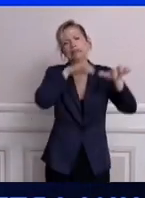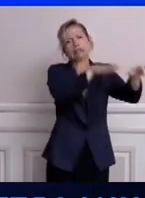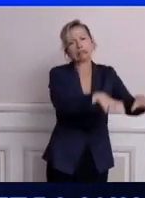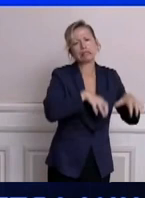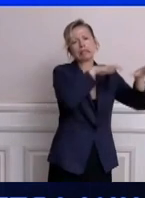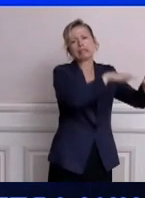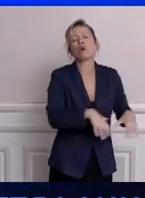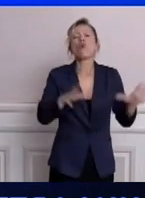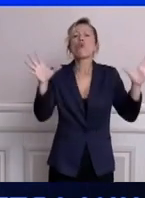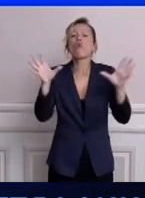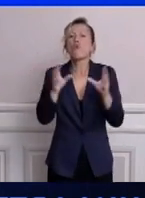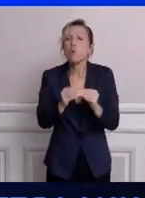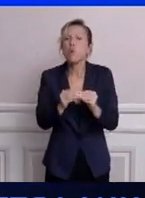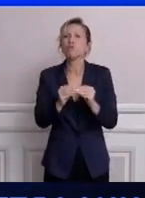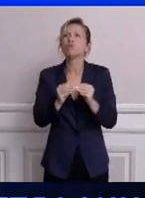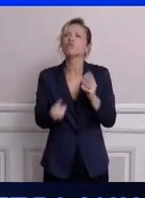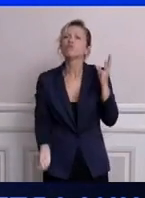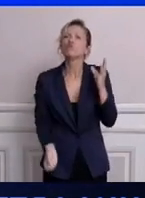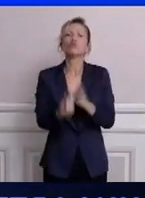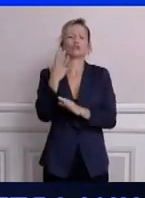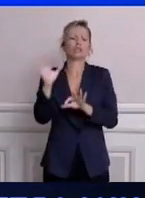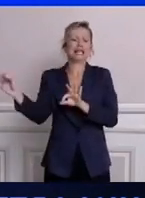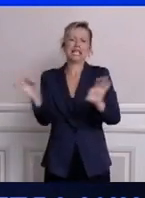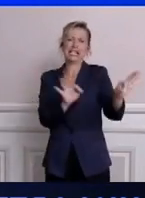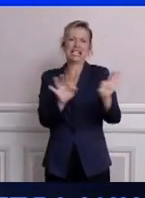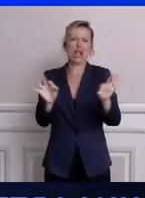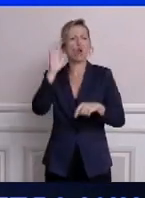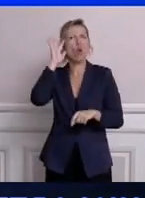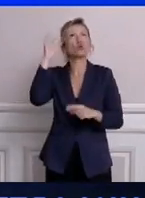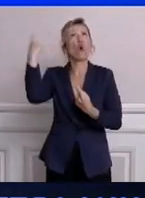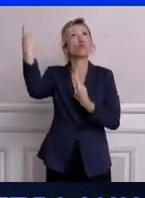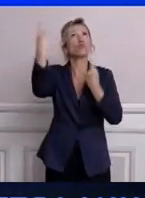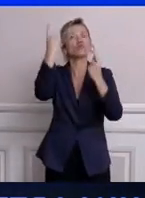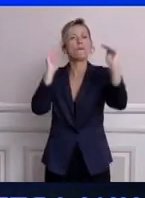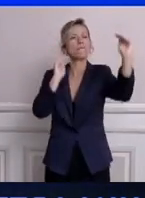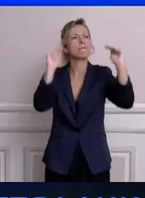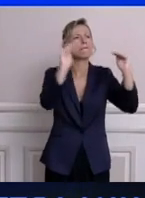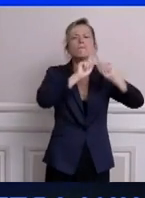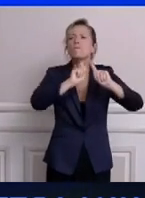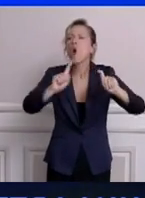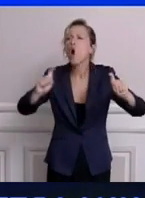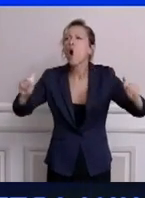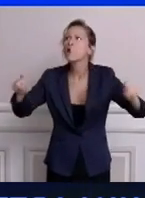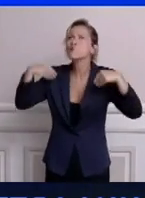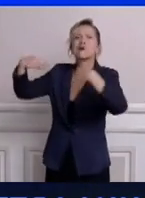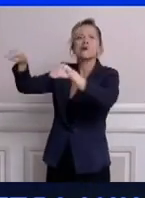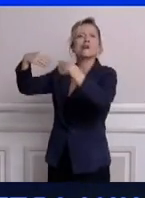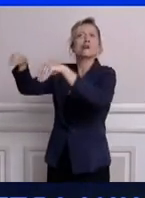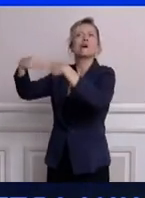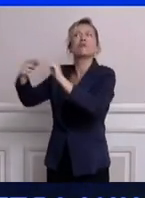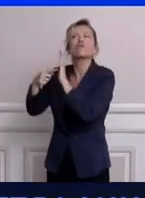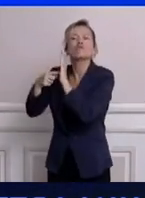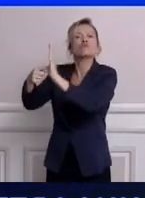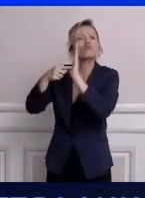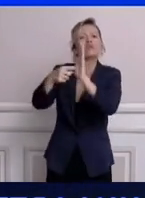την ενίσχυση ενός παραγωγικού μοντέλου που θα αξιοποιεί ακόμα περισσότερο και θα προβάλλει τα μοναδικά μας προϊόντα. Την εξωστρέφεια και